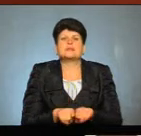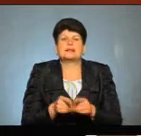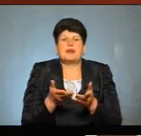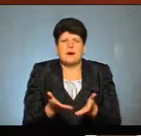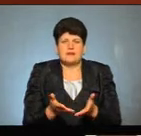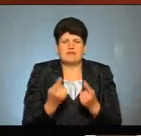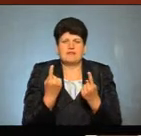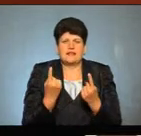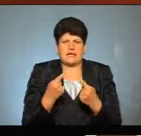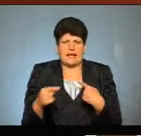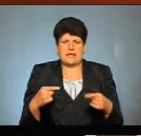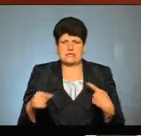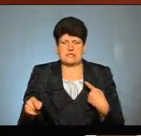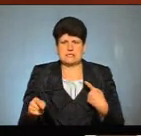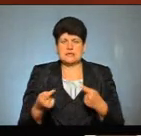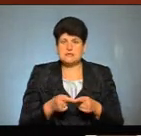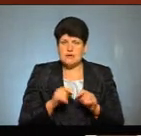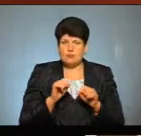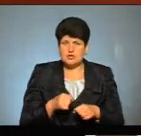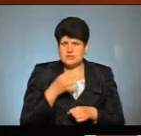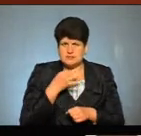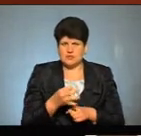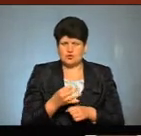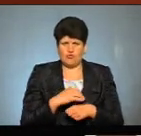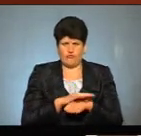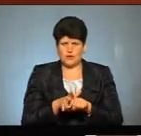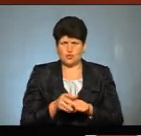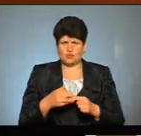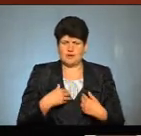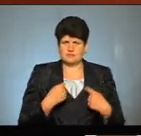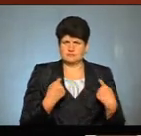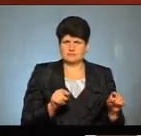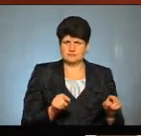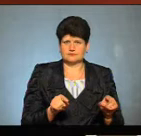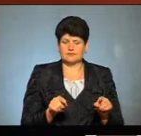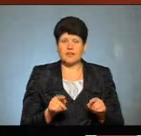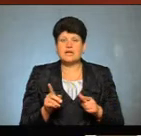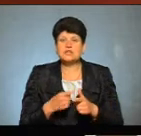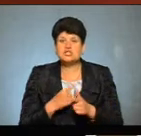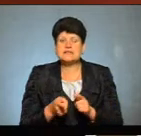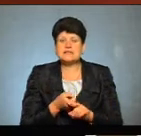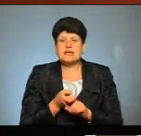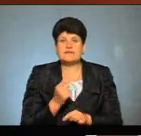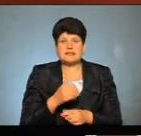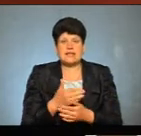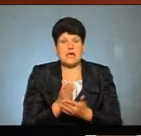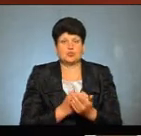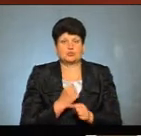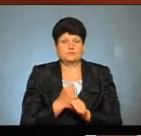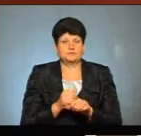настільки велика різниця. Чи можна сказати, що це тип вірусу у нас не такий агресивний? Чи це все-таки залежить від якості роботи на